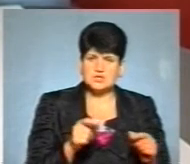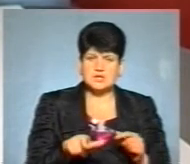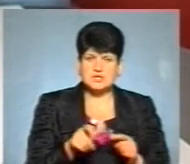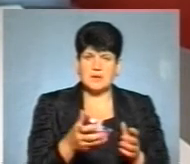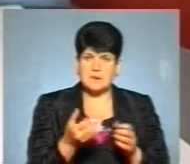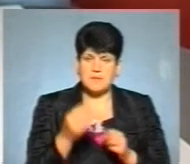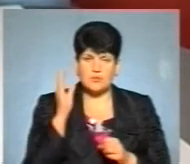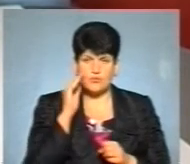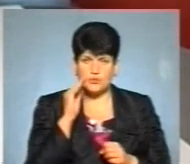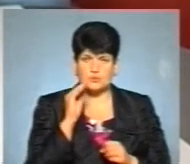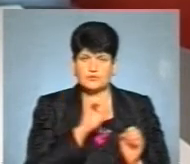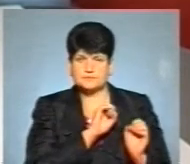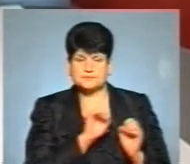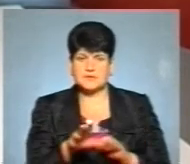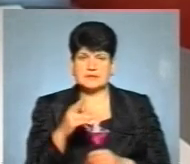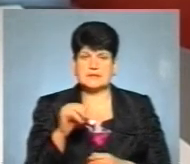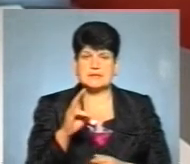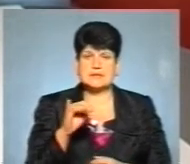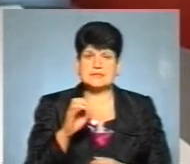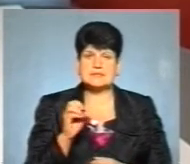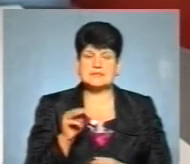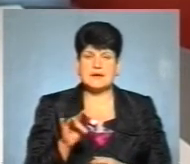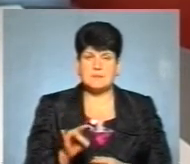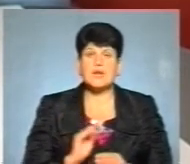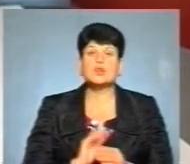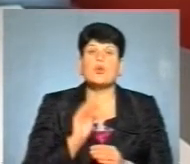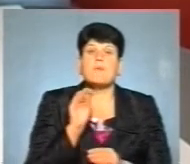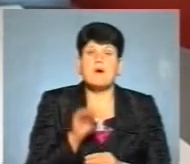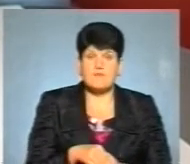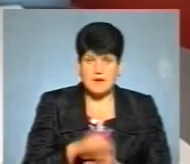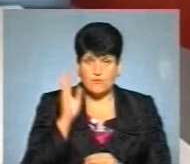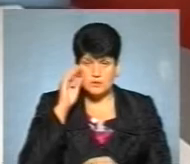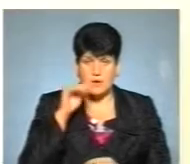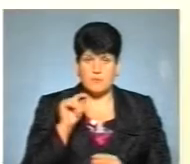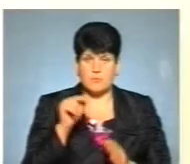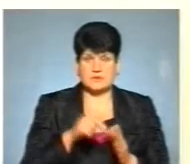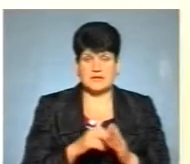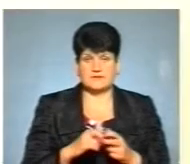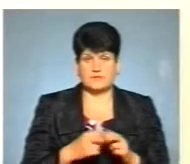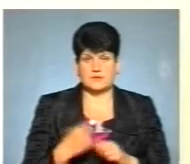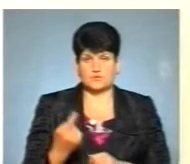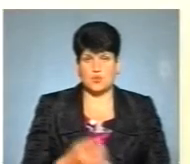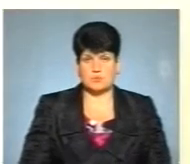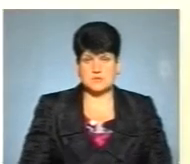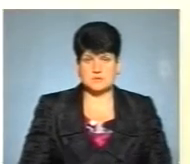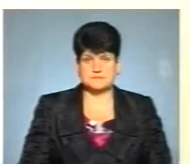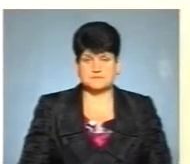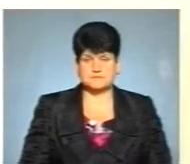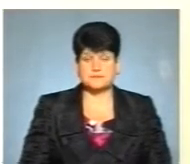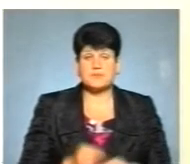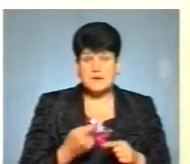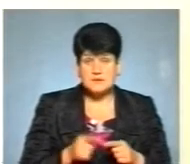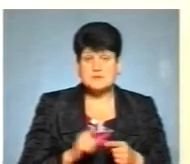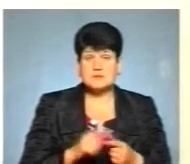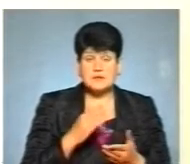вод в Дністер. Тобто ми додаємо ту кількість води, яка попадає на з Івано-Франківської області. Це